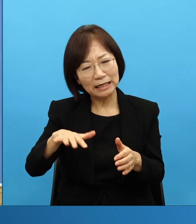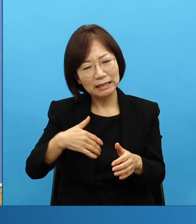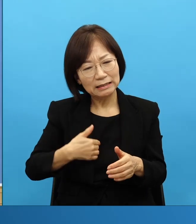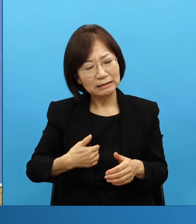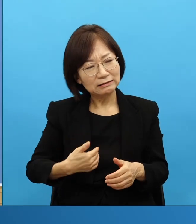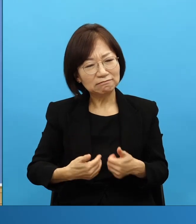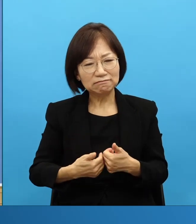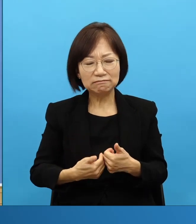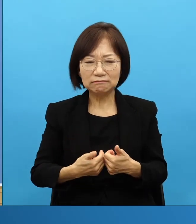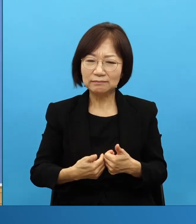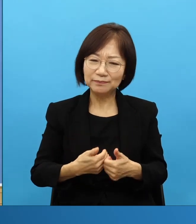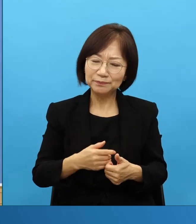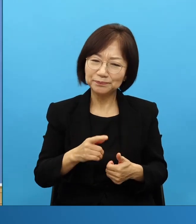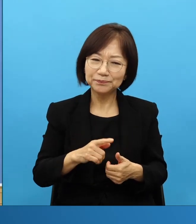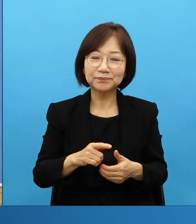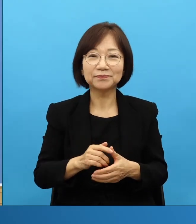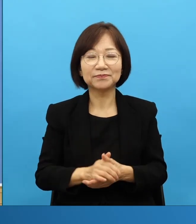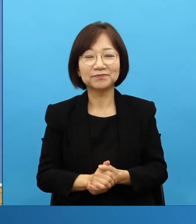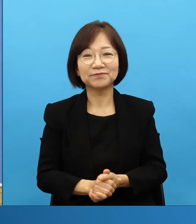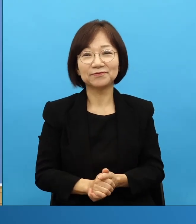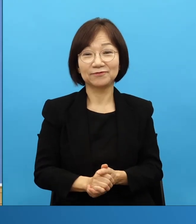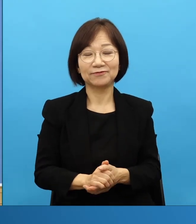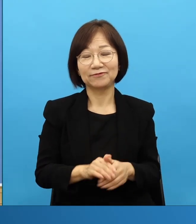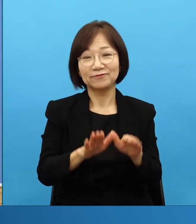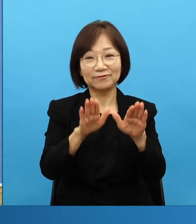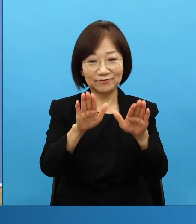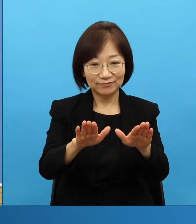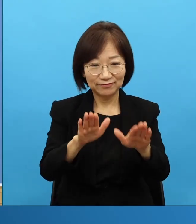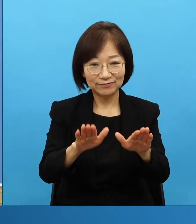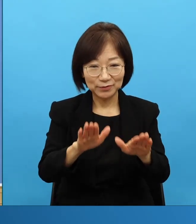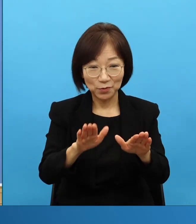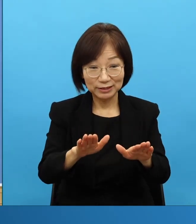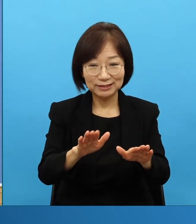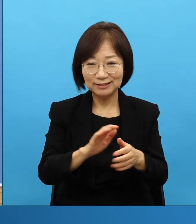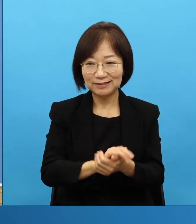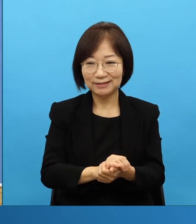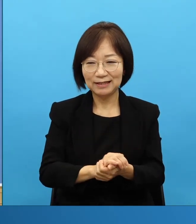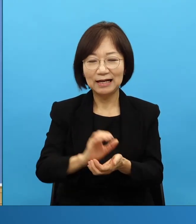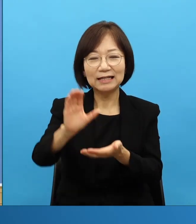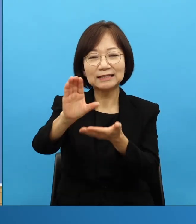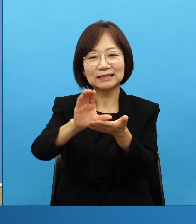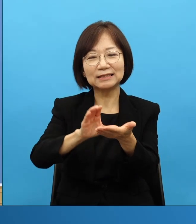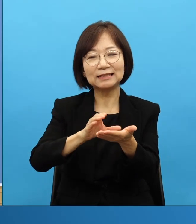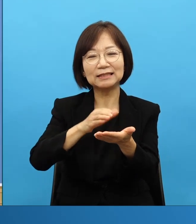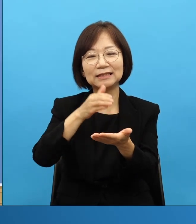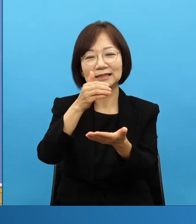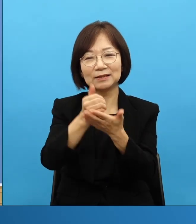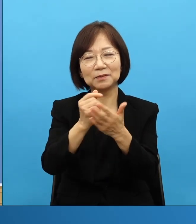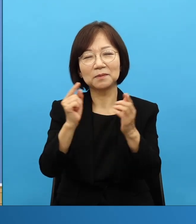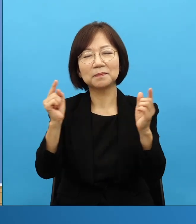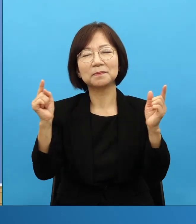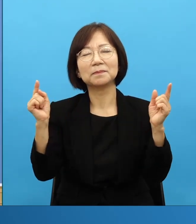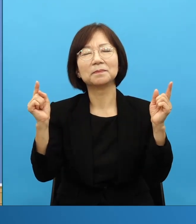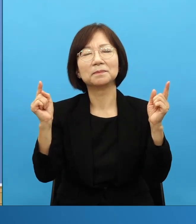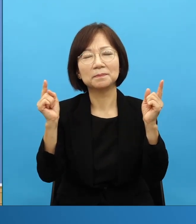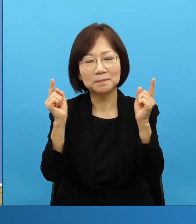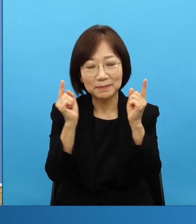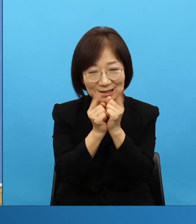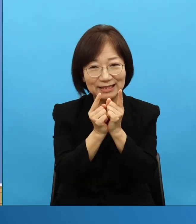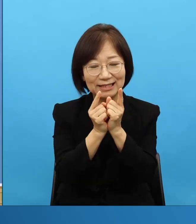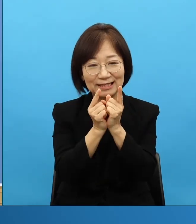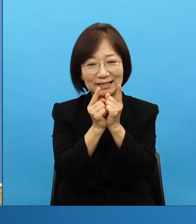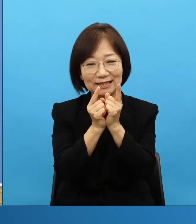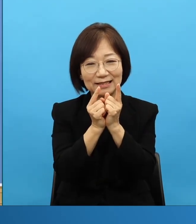he wasn't able to receive this answer. 오늘 그리스도를 만나게 되는 겁니다. But on that day he met 그래서 Christ. 세례도